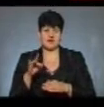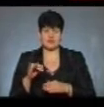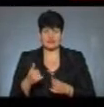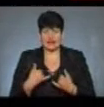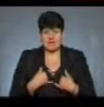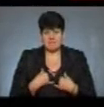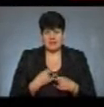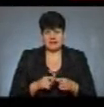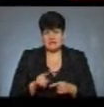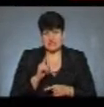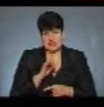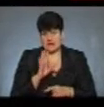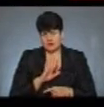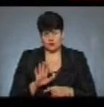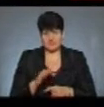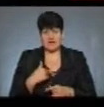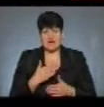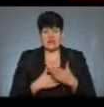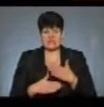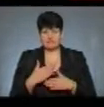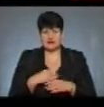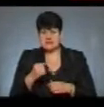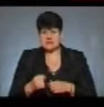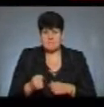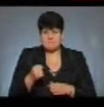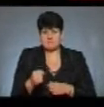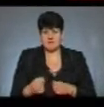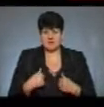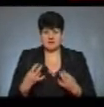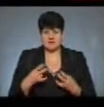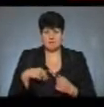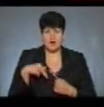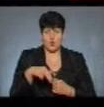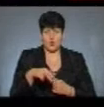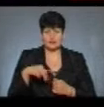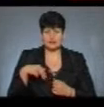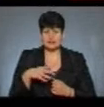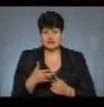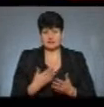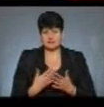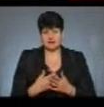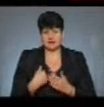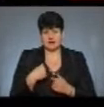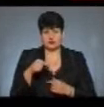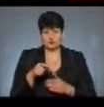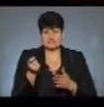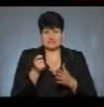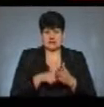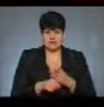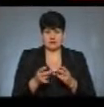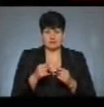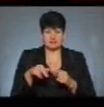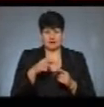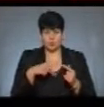мене, то не добре. Я інвалід з палкою, мені треба ходити, наприклад, як тут закрито йти аж